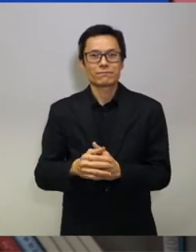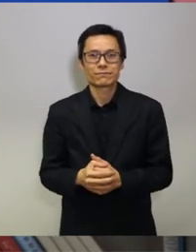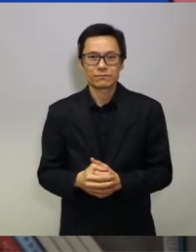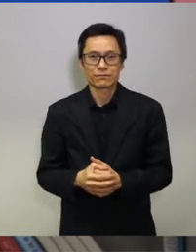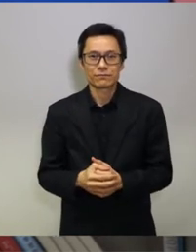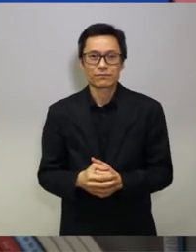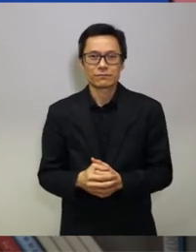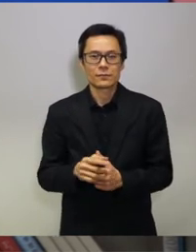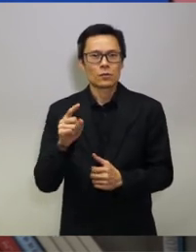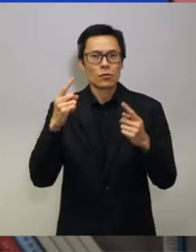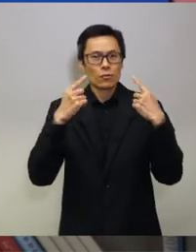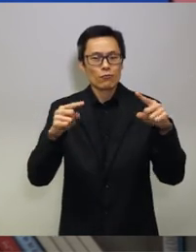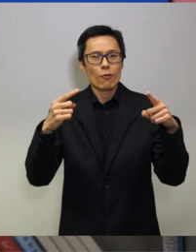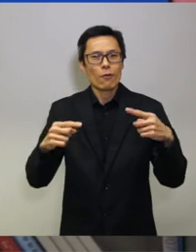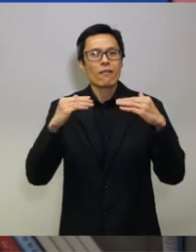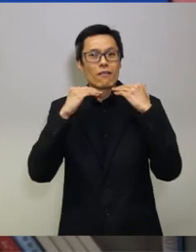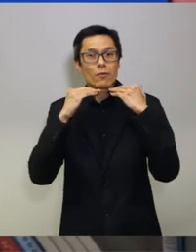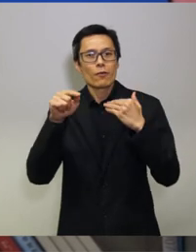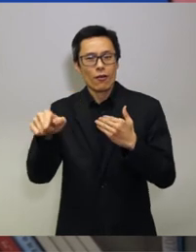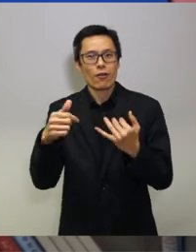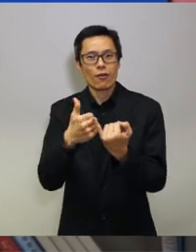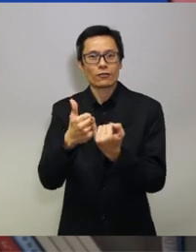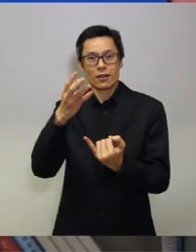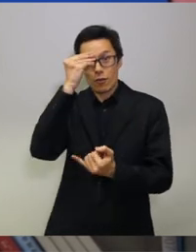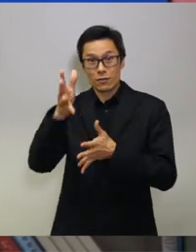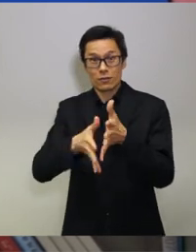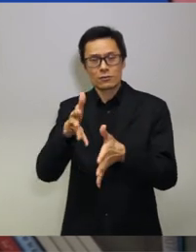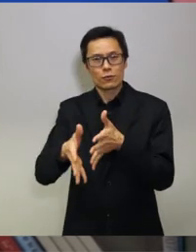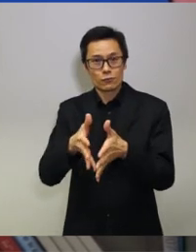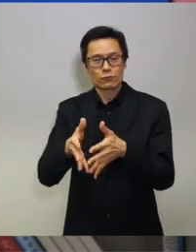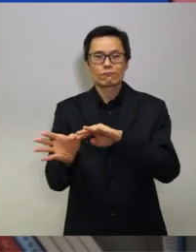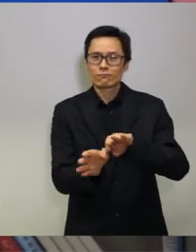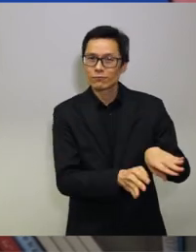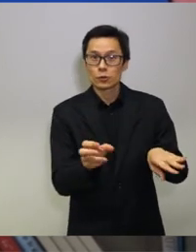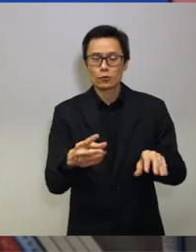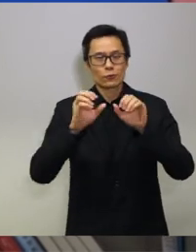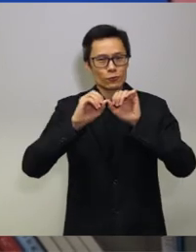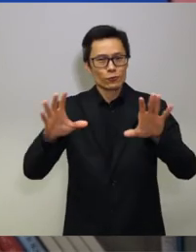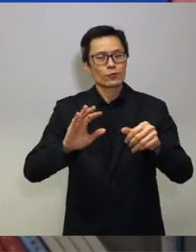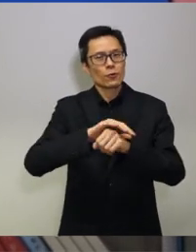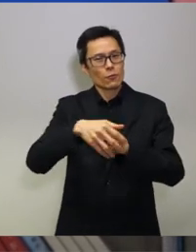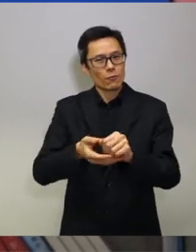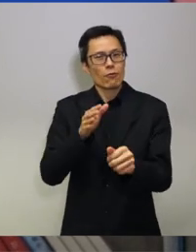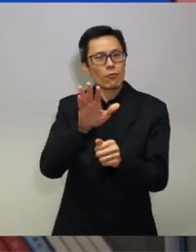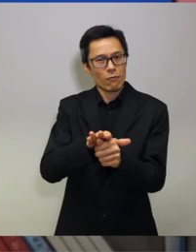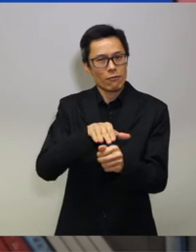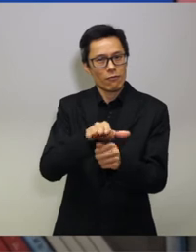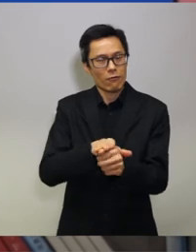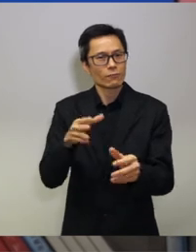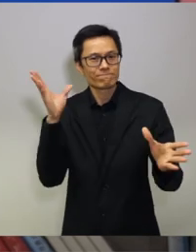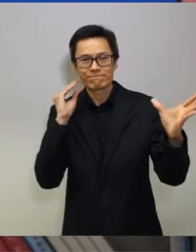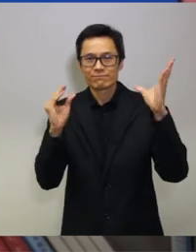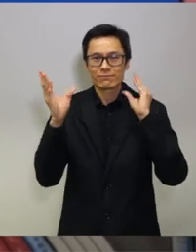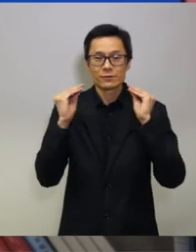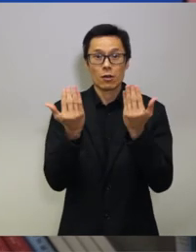歌他們都很希望學生去除了學習手語之外，亦都可以宣揚愛護地球的訊息。而學校在